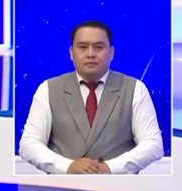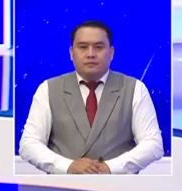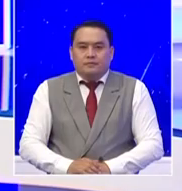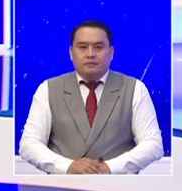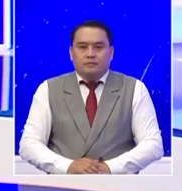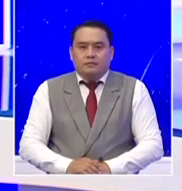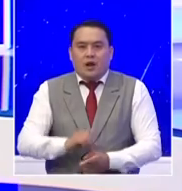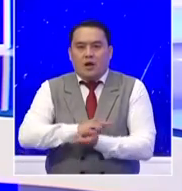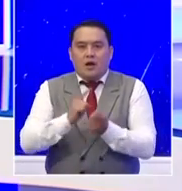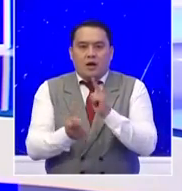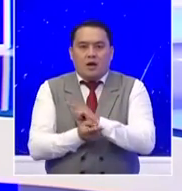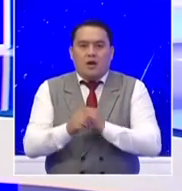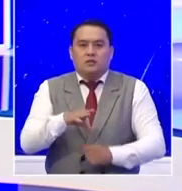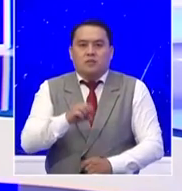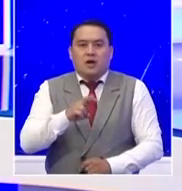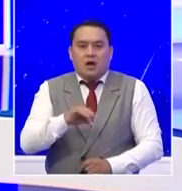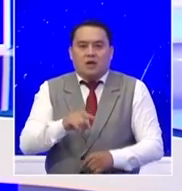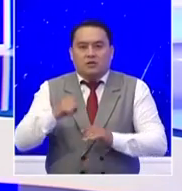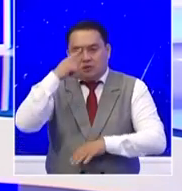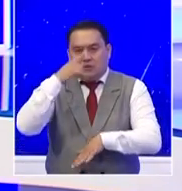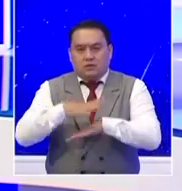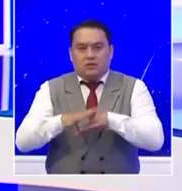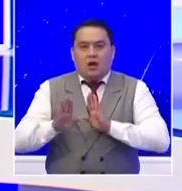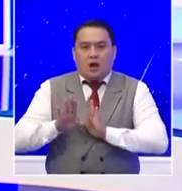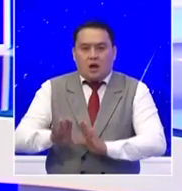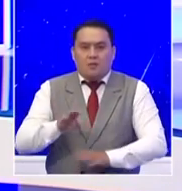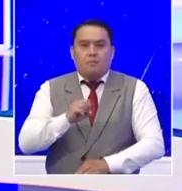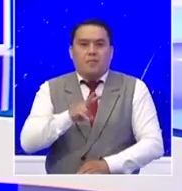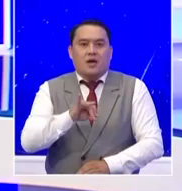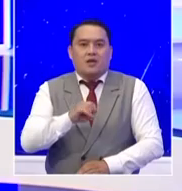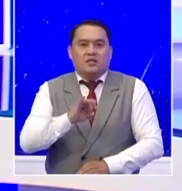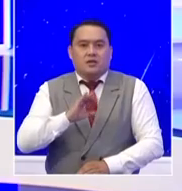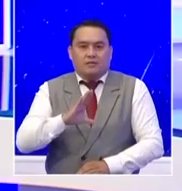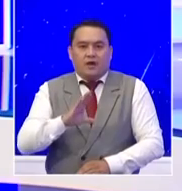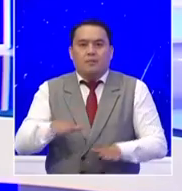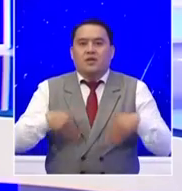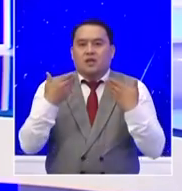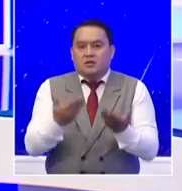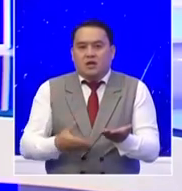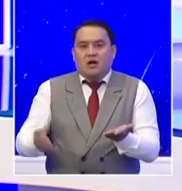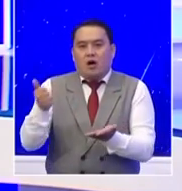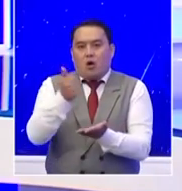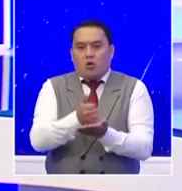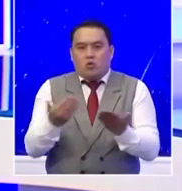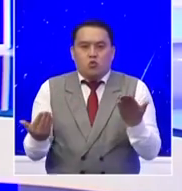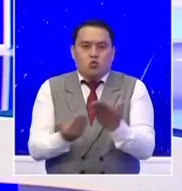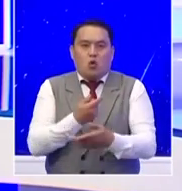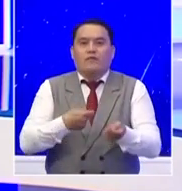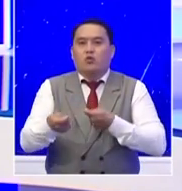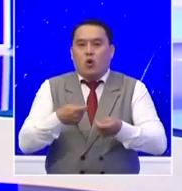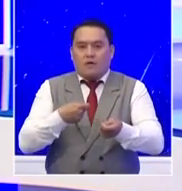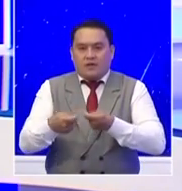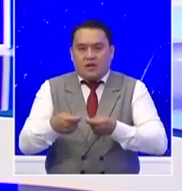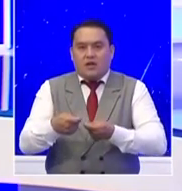Кадровые перестановки в СПК ЖТСУ. Сегодня заместитель акима Алматинской области Серикжан Бескимпиров представил коллективу СПК ЖТСУ